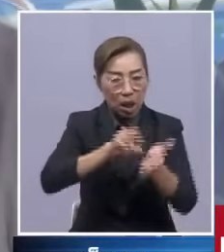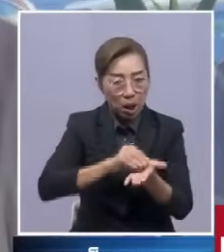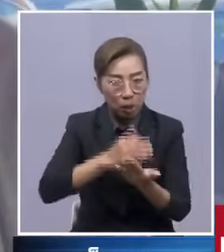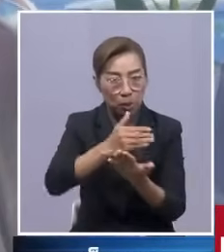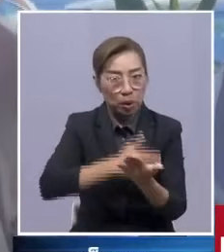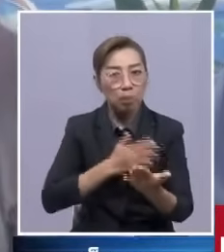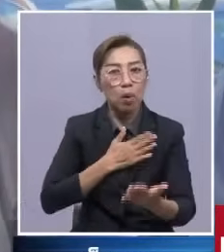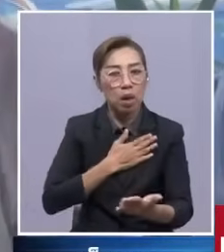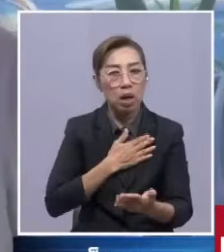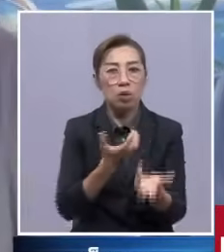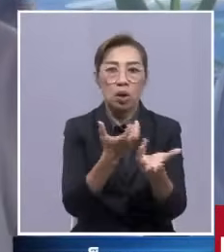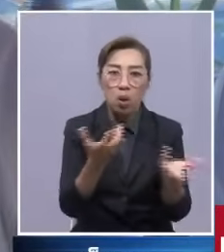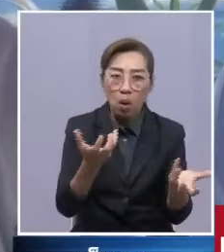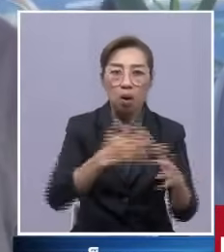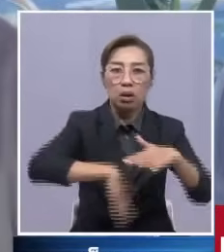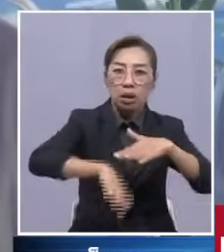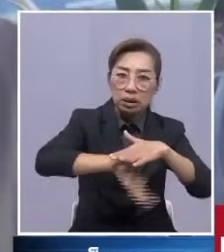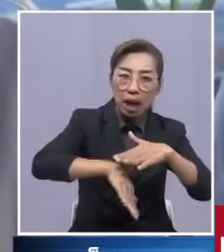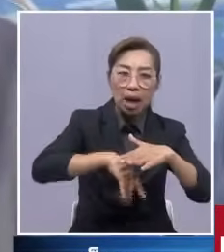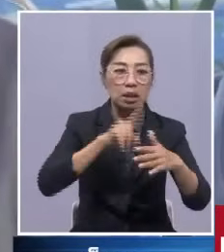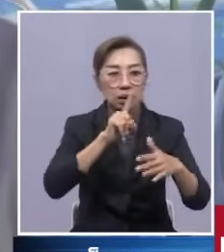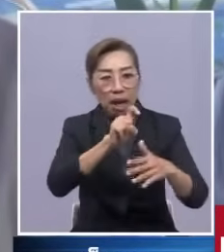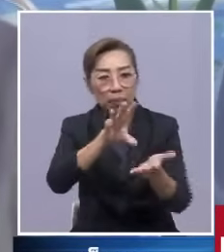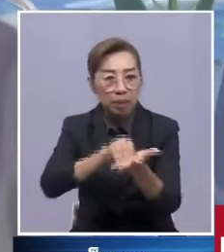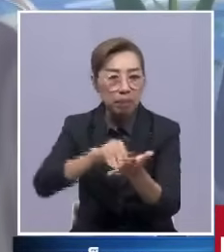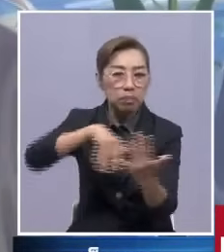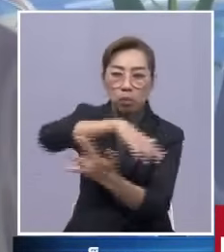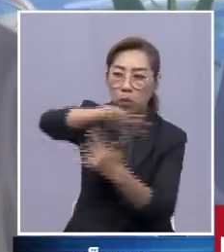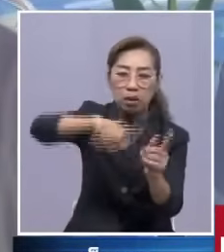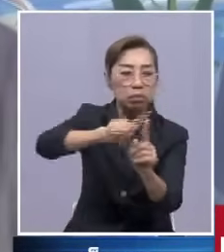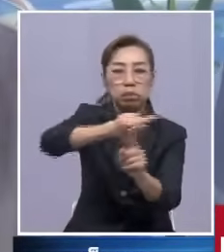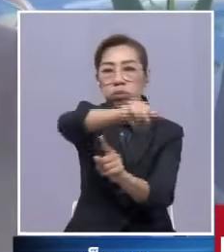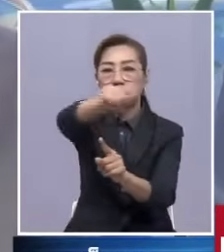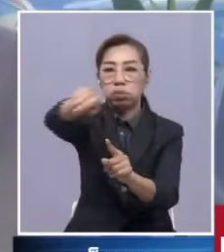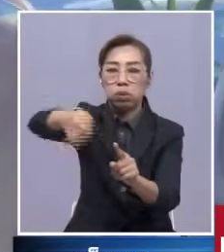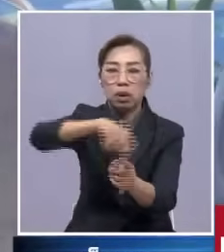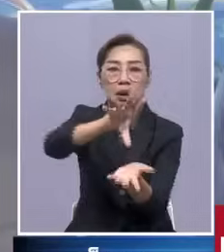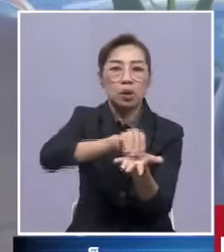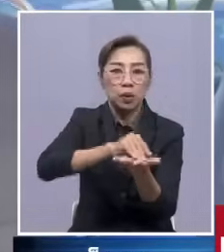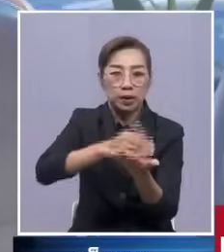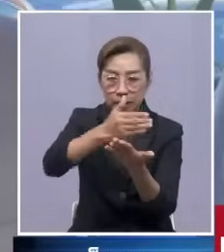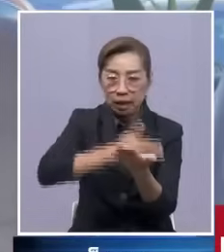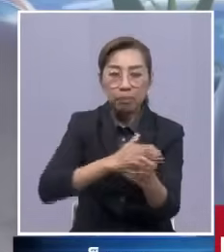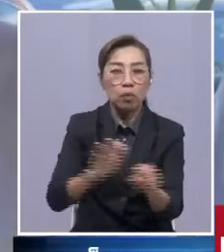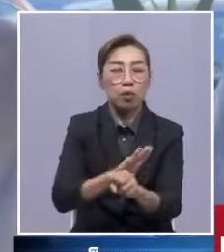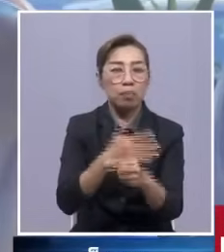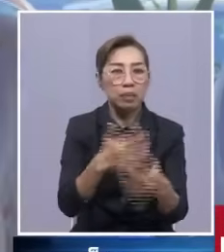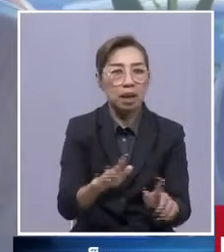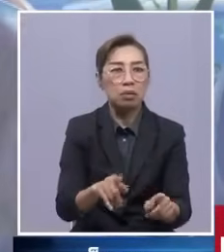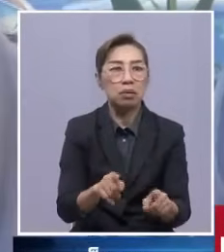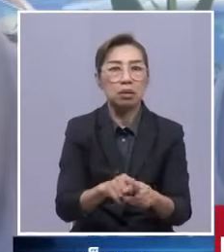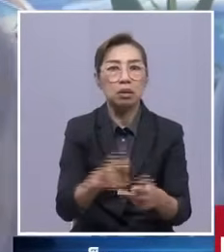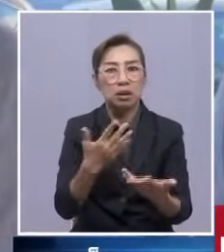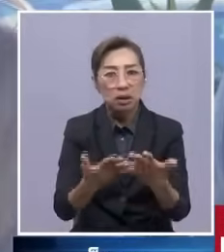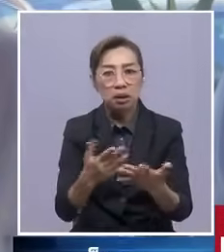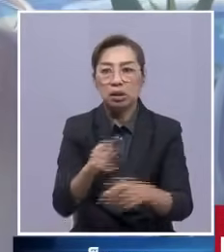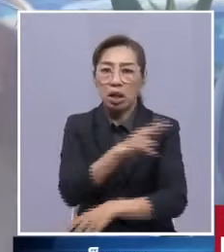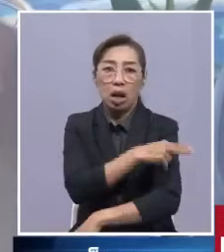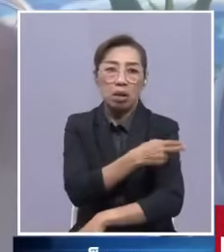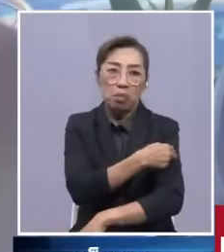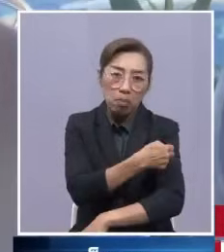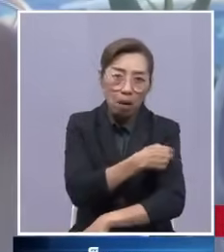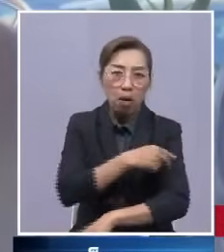นะครับไม่ว่าจะเป็นพยานต่างๆที่สืบมาพยานแวดล้อมพยานบุคคลพยานเอกสารพยานวัตถุแม้แต่พยานนิติวิทยาศาส